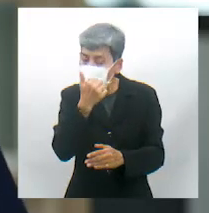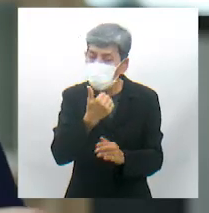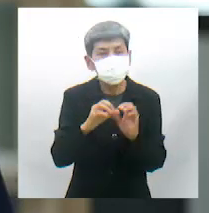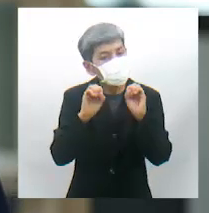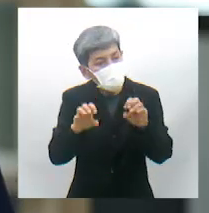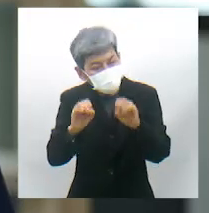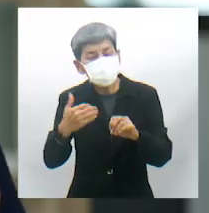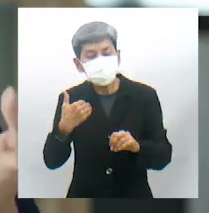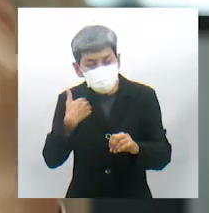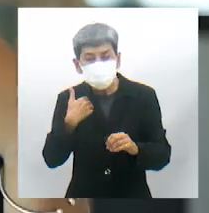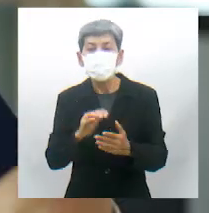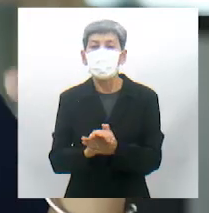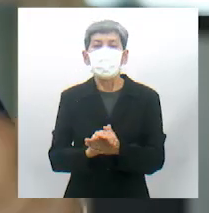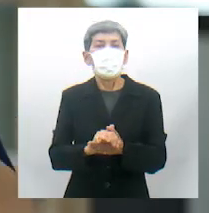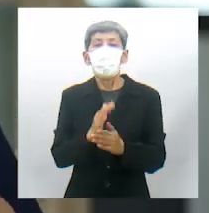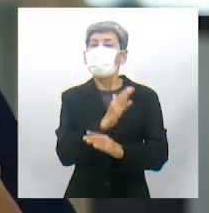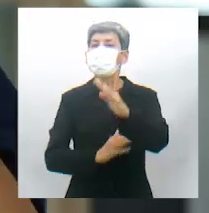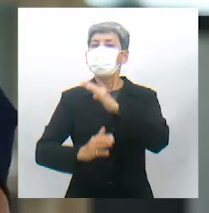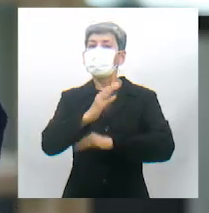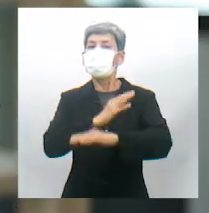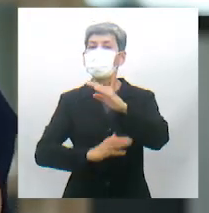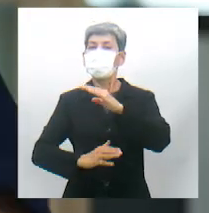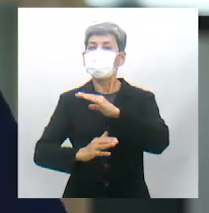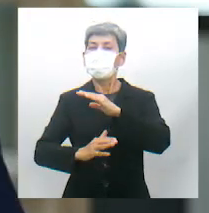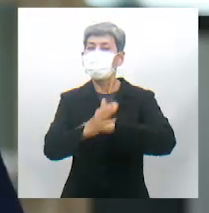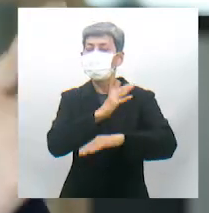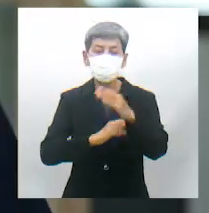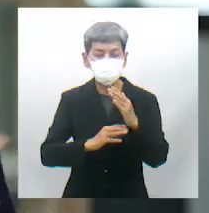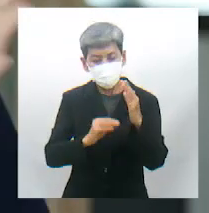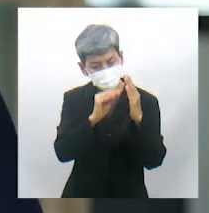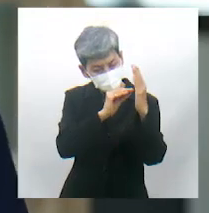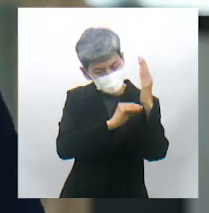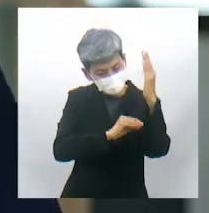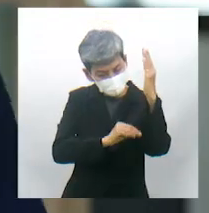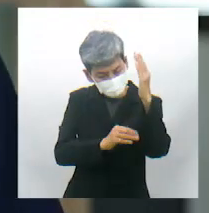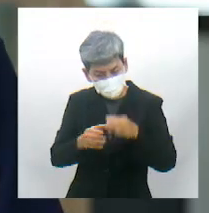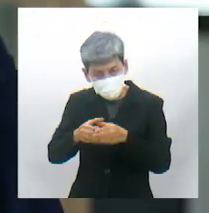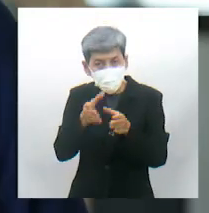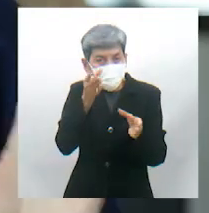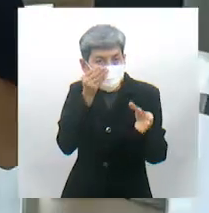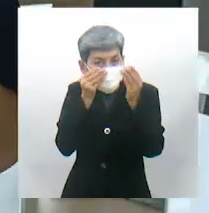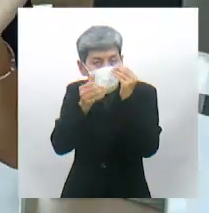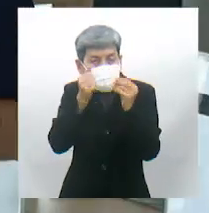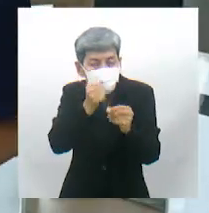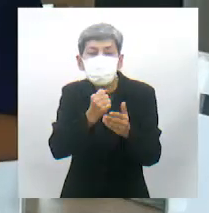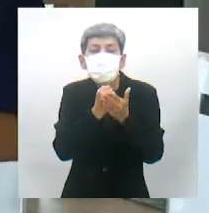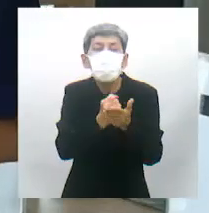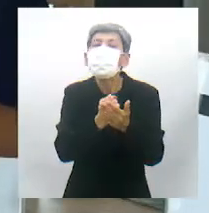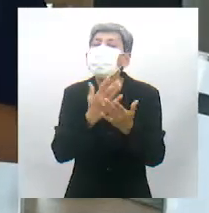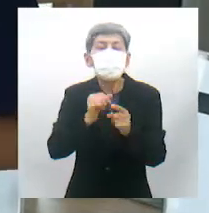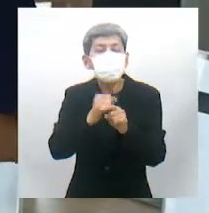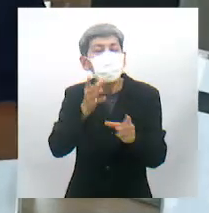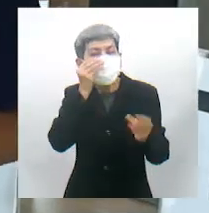ก็ยังเป็นแบบให้คนพิการนะคะทั่วจังหวัดเนี่ยก็ยังสามารถที่จะมาเรียนได้เป็นการแบ่งปันความ